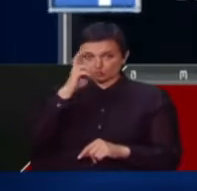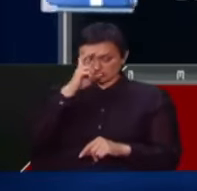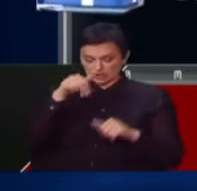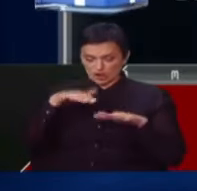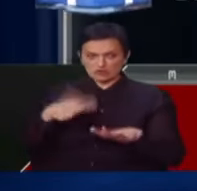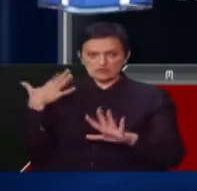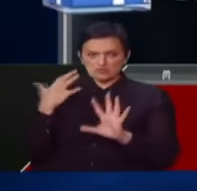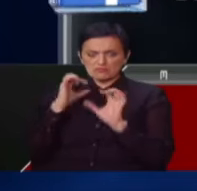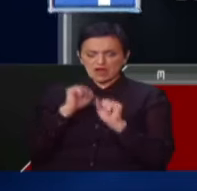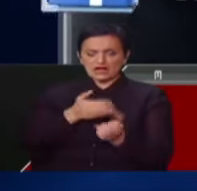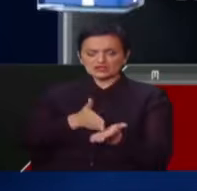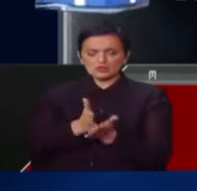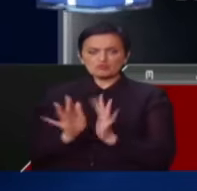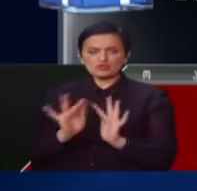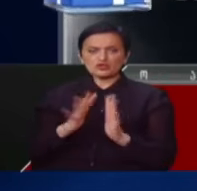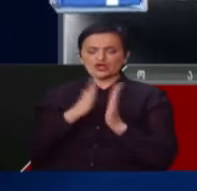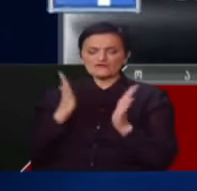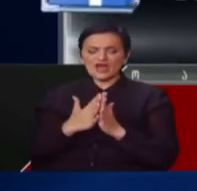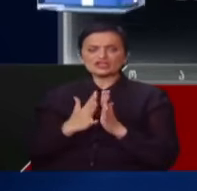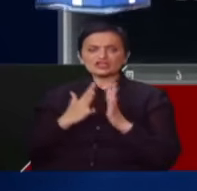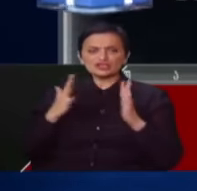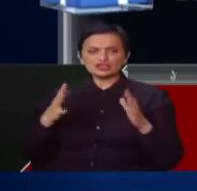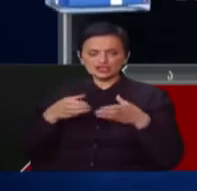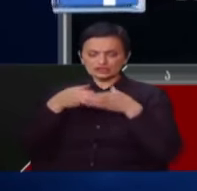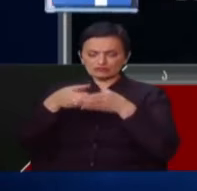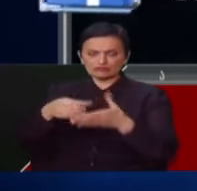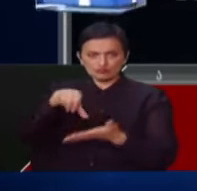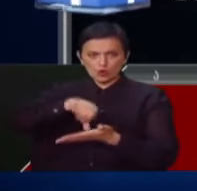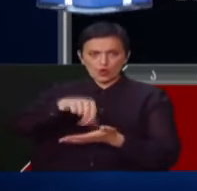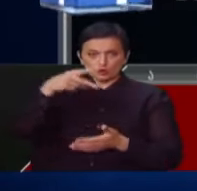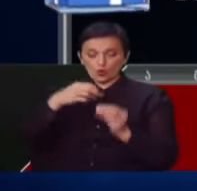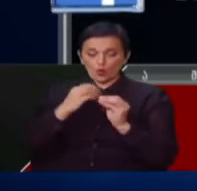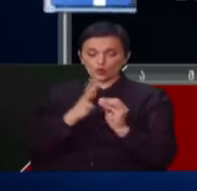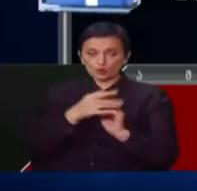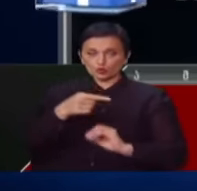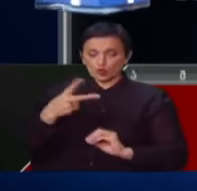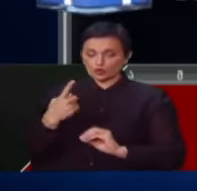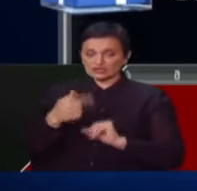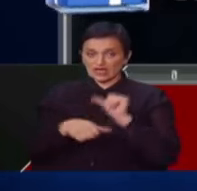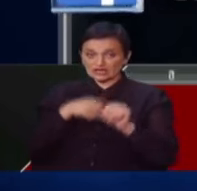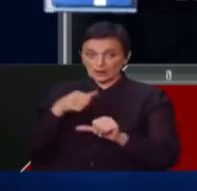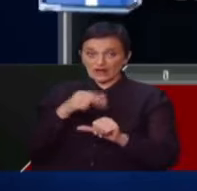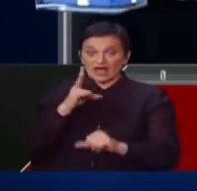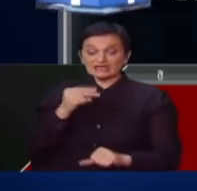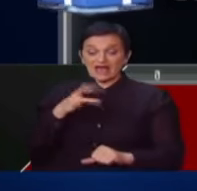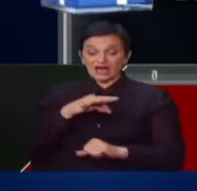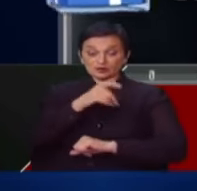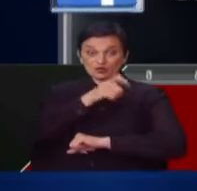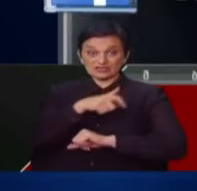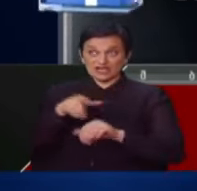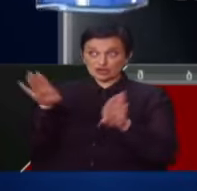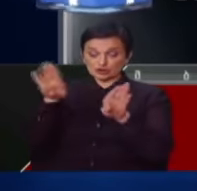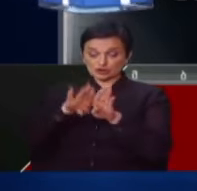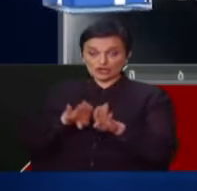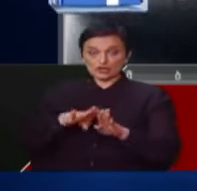მტკიცე მხარდაჭერის მისიაში ყველაზე დიდი კონტინგენტით მონაწილეობდა 2015-21 წლებში. თავად ნატოს წევრებთან შედარებით